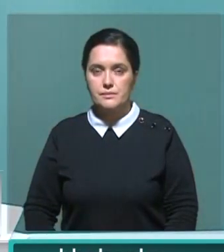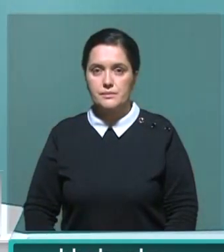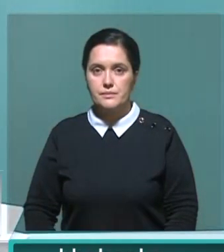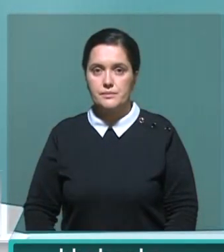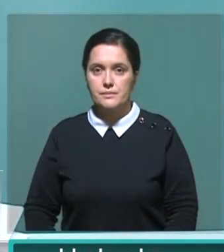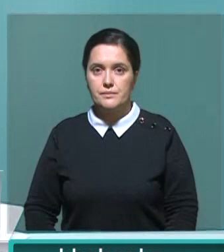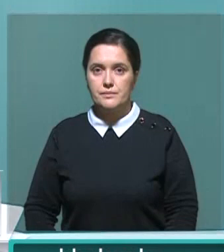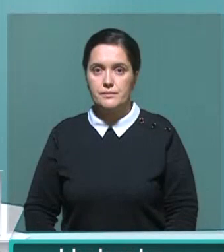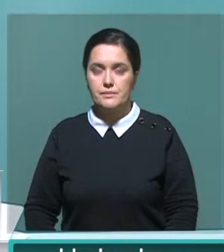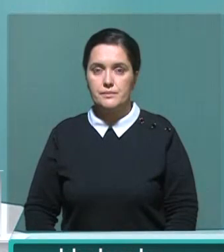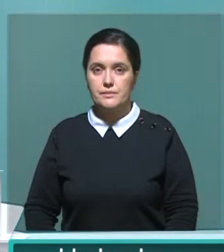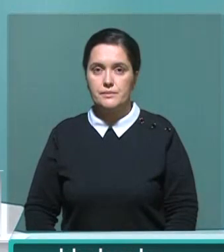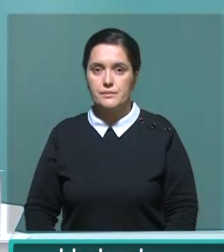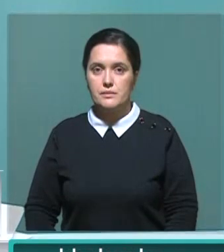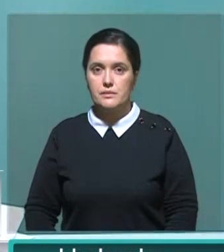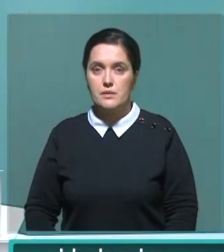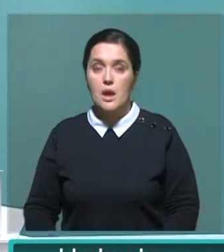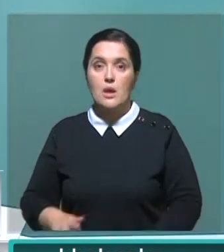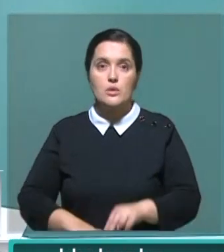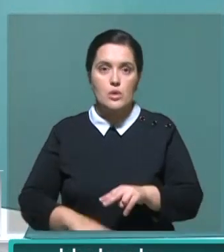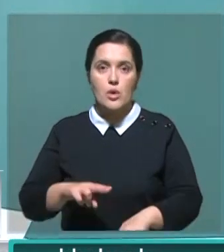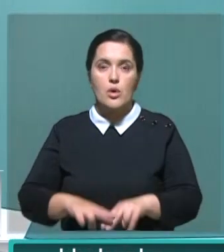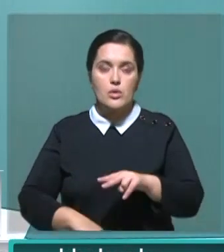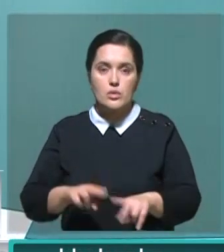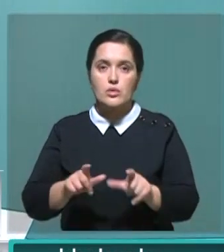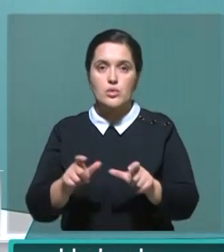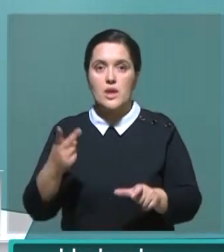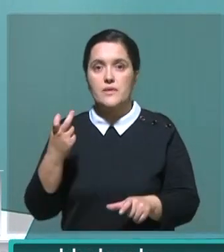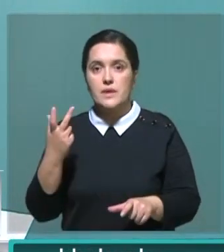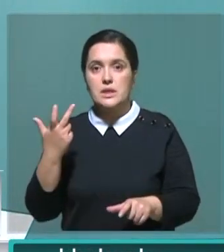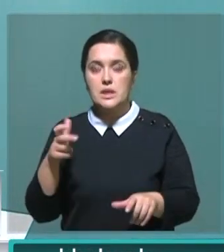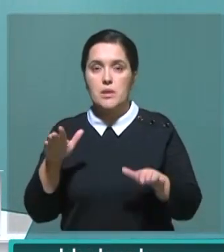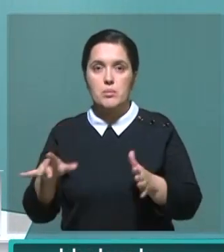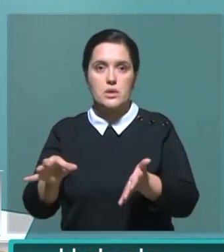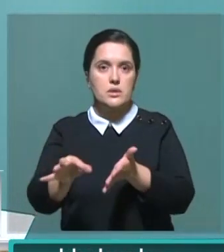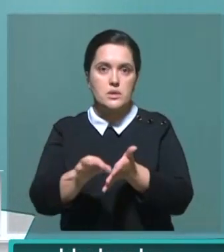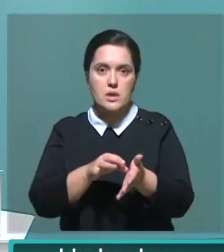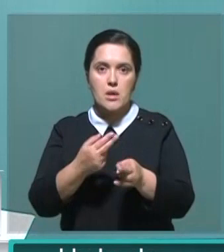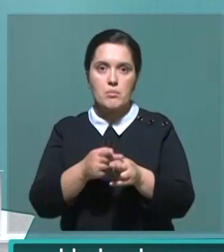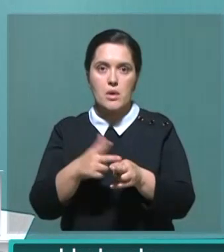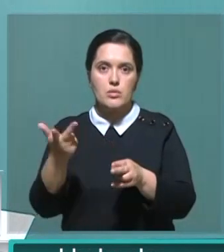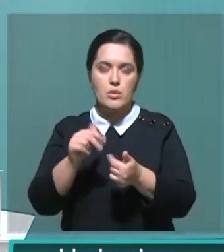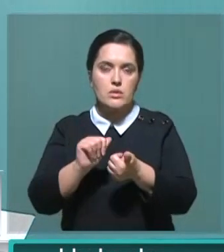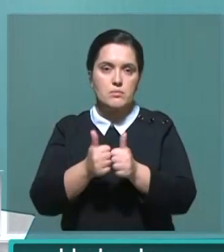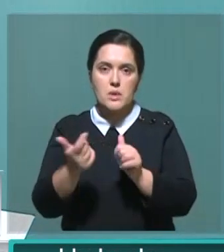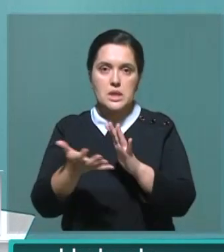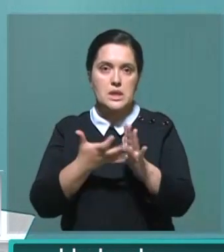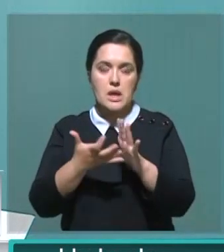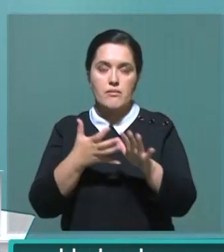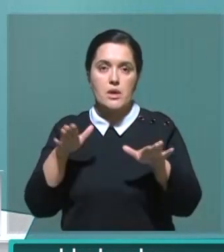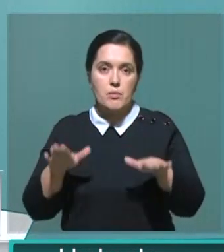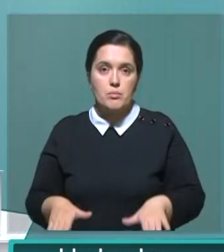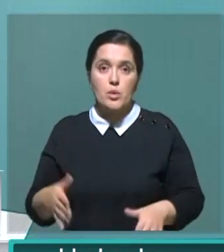Где бы мы ни были, везде строится школа на 200 или 300 мест. И они сразу становятся трехсменными, так как своевременно